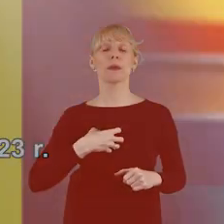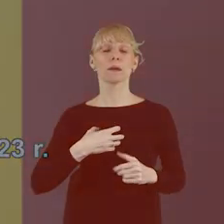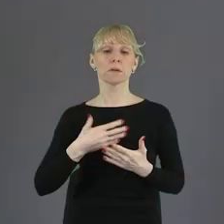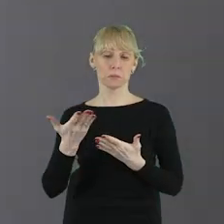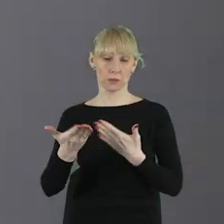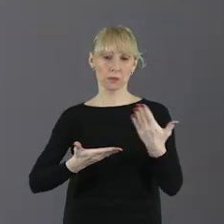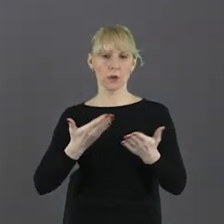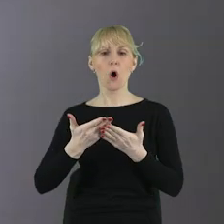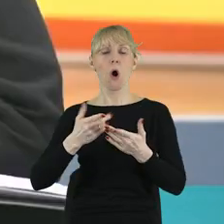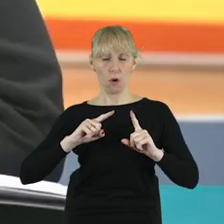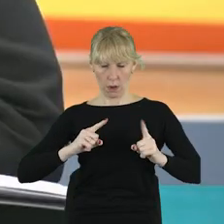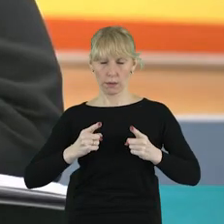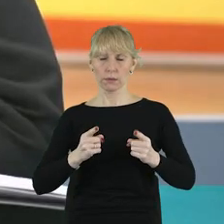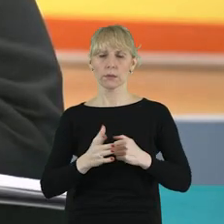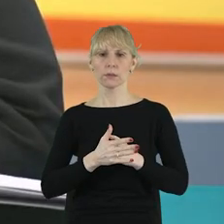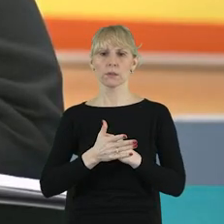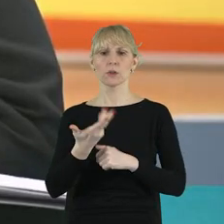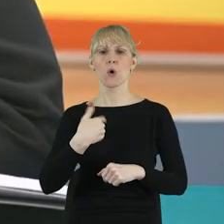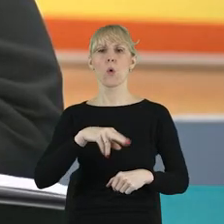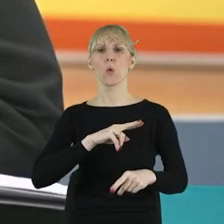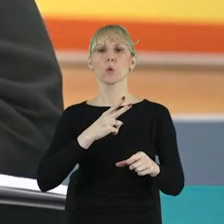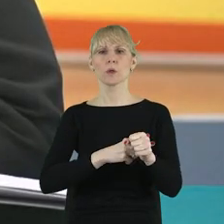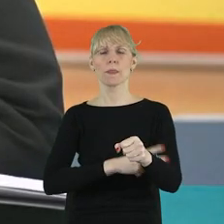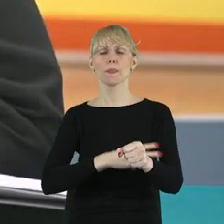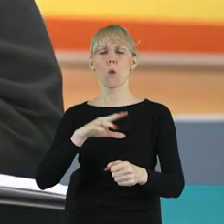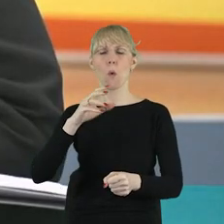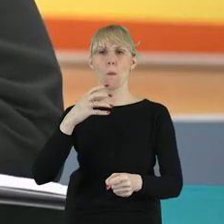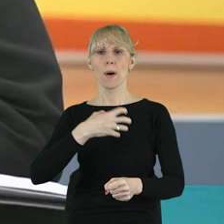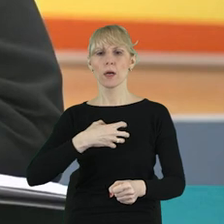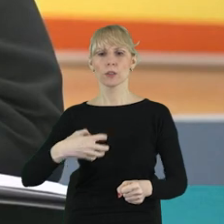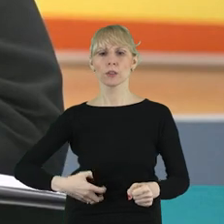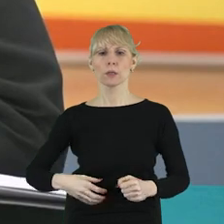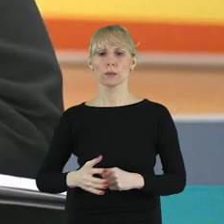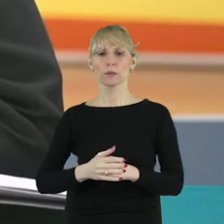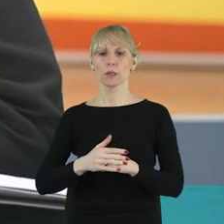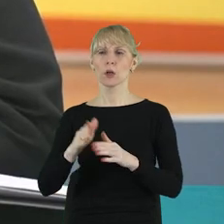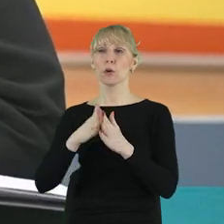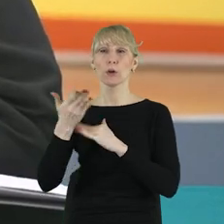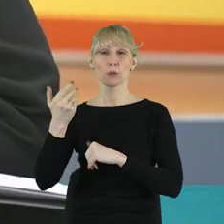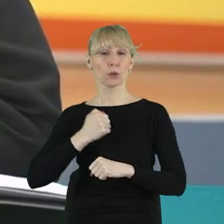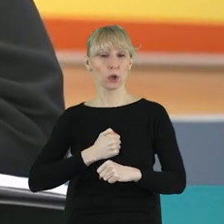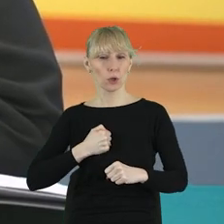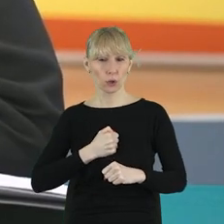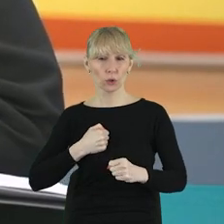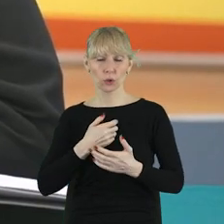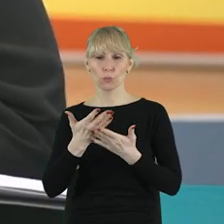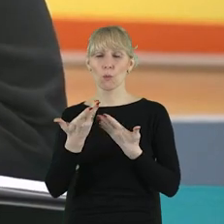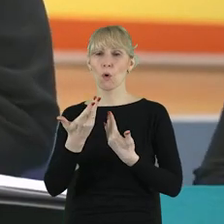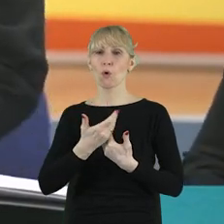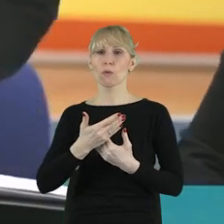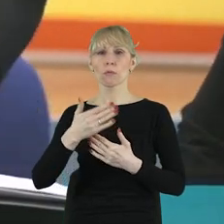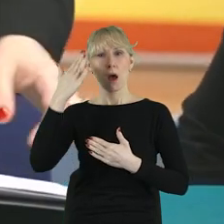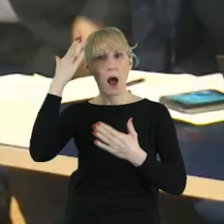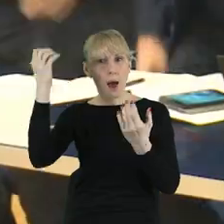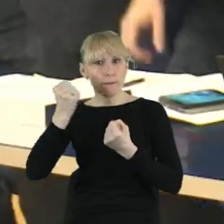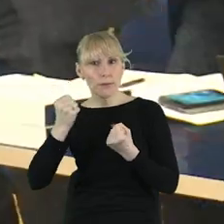Szanowni Państwo, dotarła do nas bardzo smutna wiadomość 2 dni temu. Proszę Państwa o powstanie, uczczenie minutą ciszy zmarłego w ostatnim